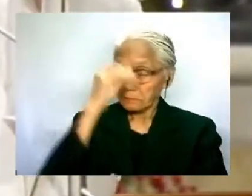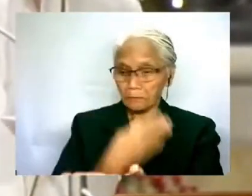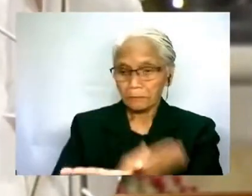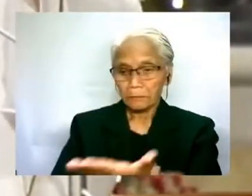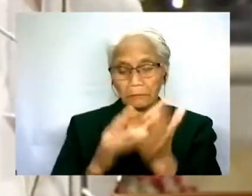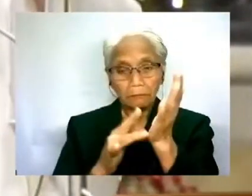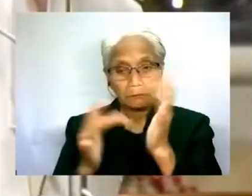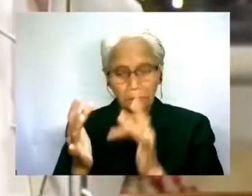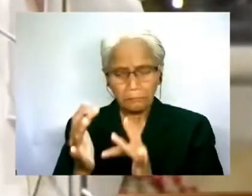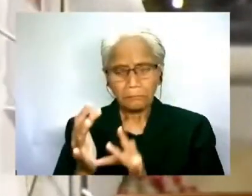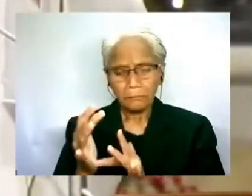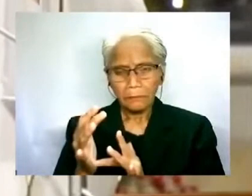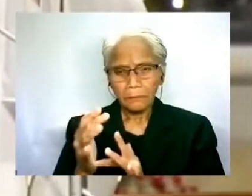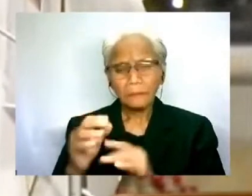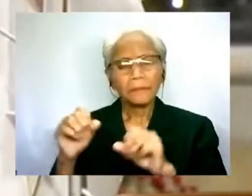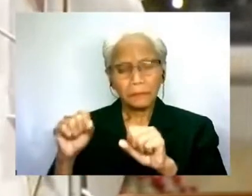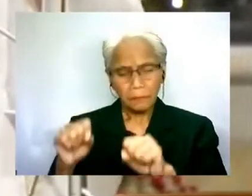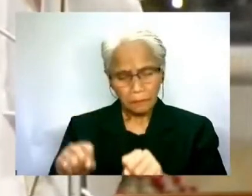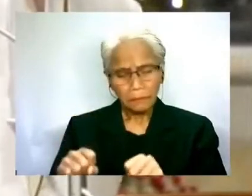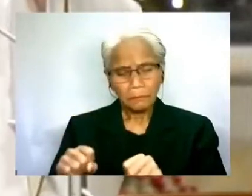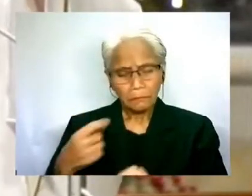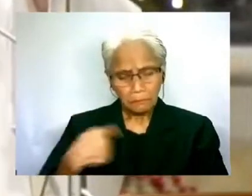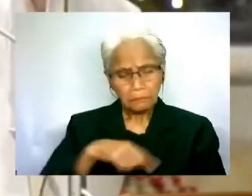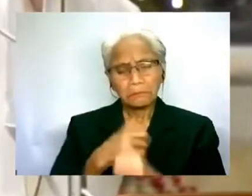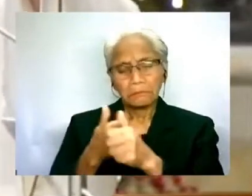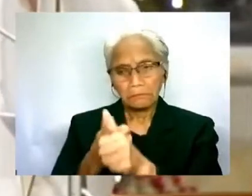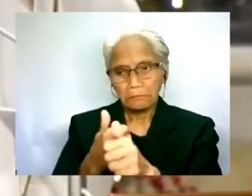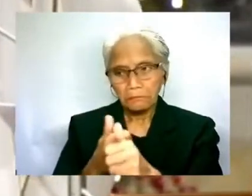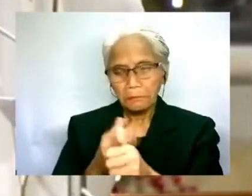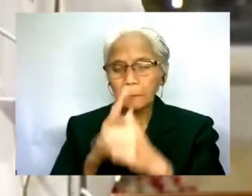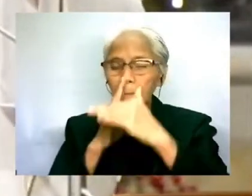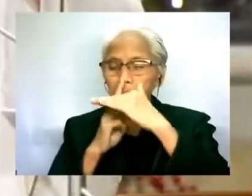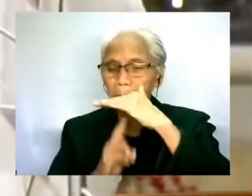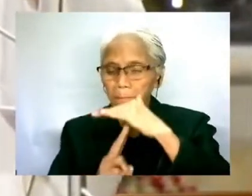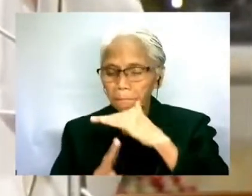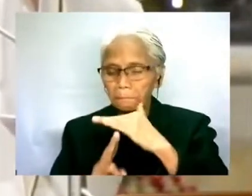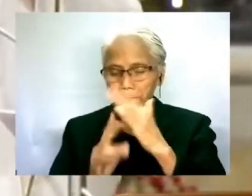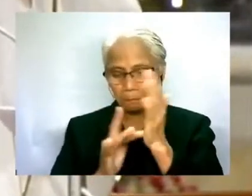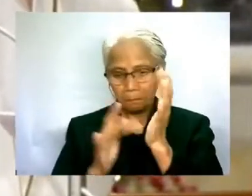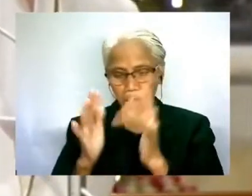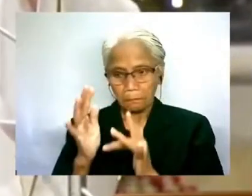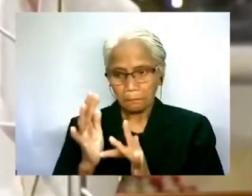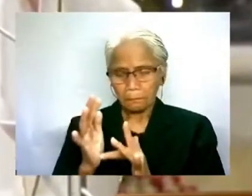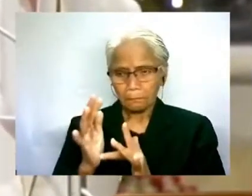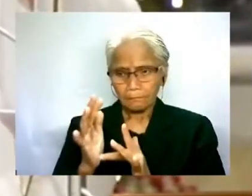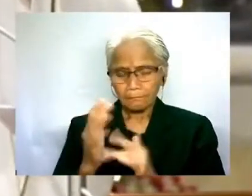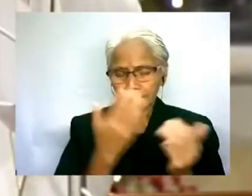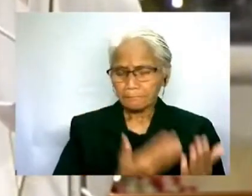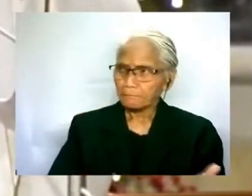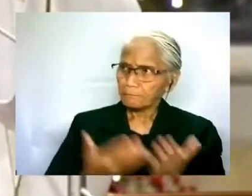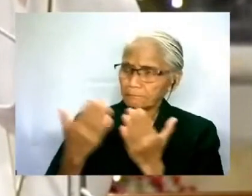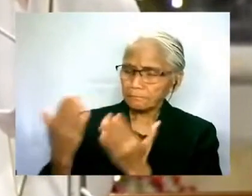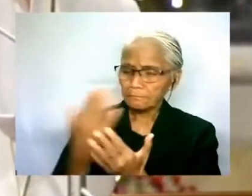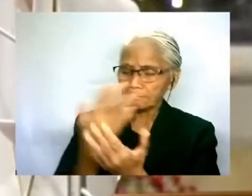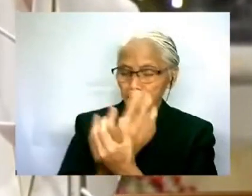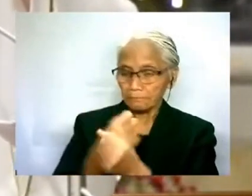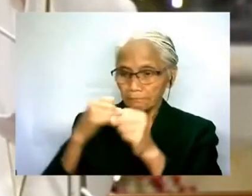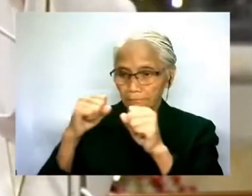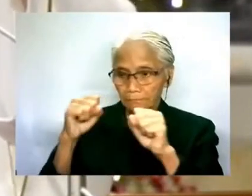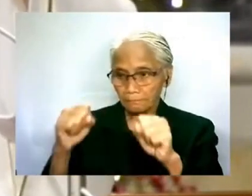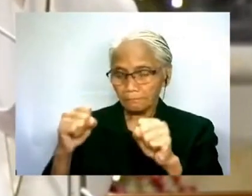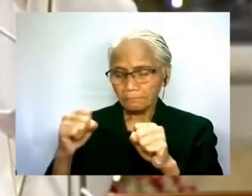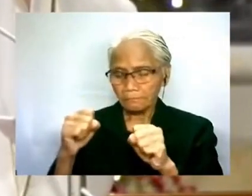Naway masundan namin ang kababaang loob ni Kristo na siyang naghatid ng kaligtasan at